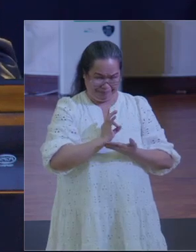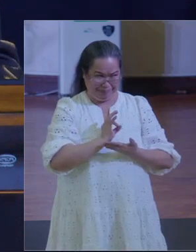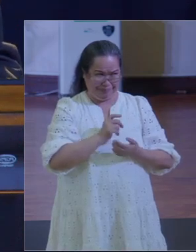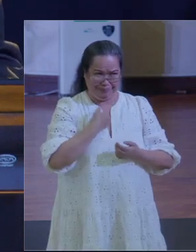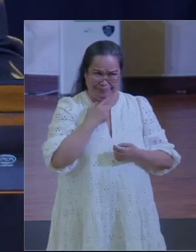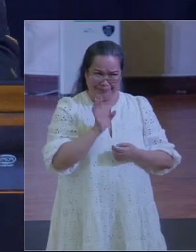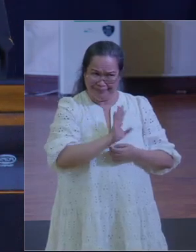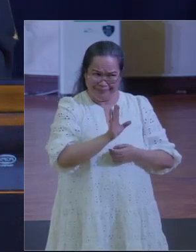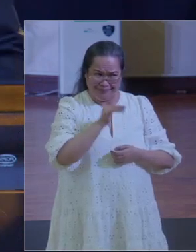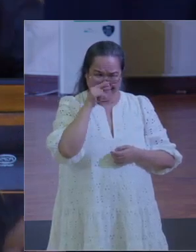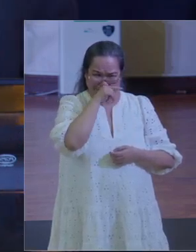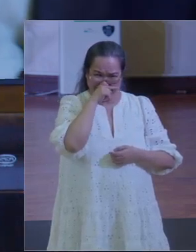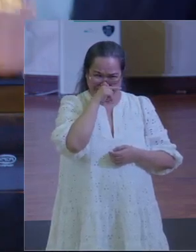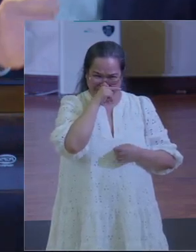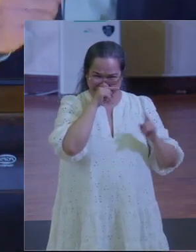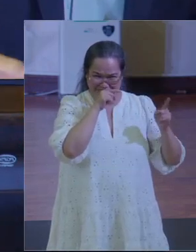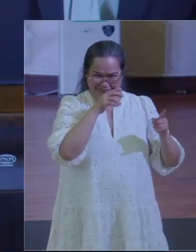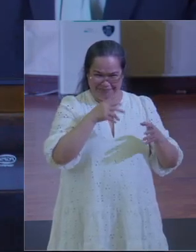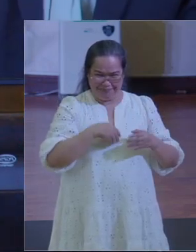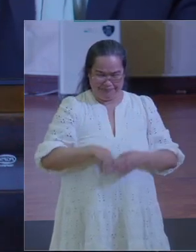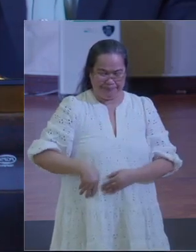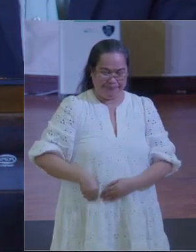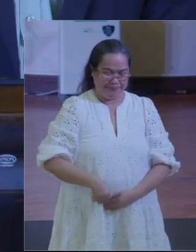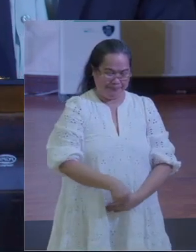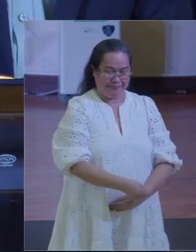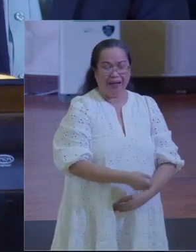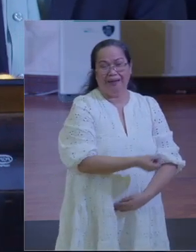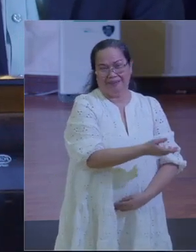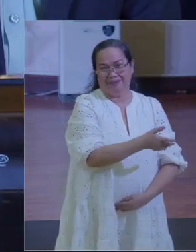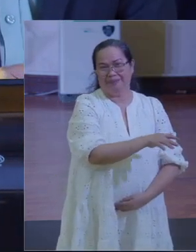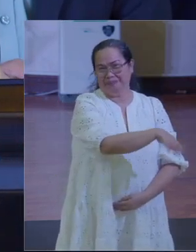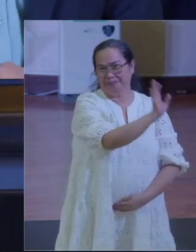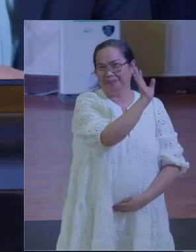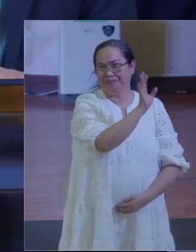So, aabutan ko na lang po minsan para may pamasahe.